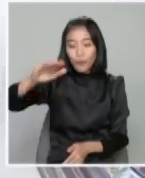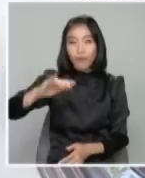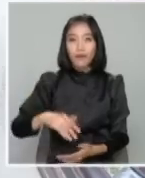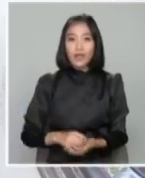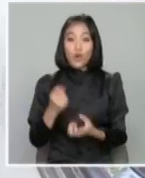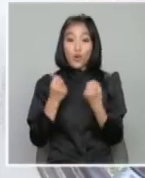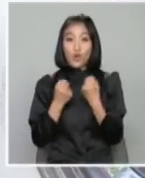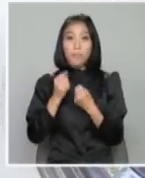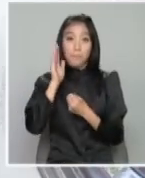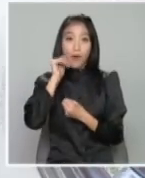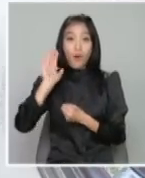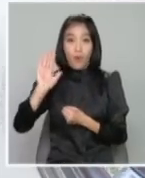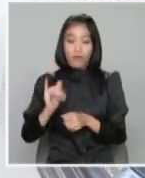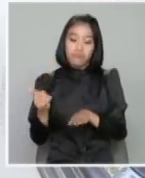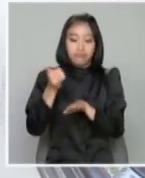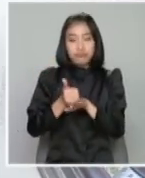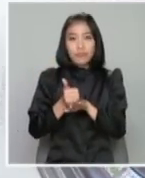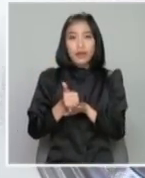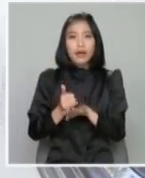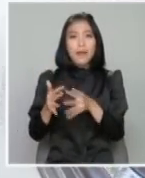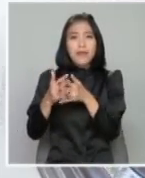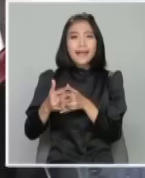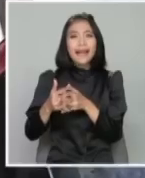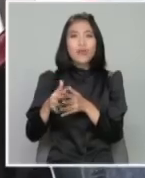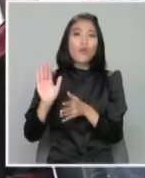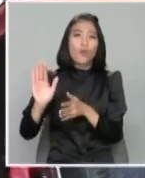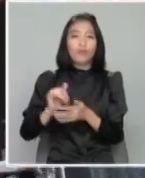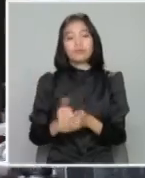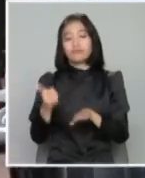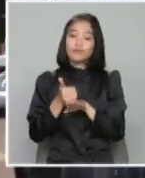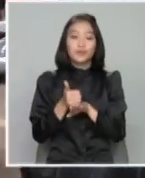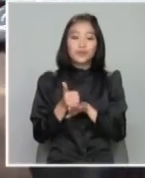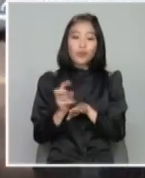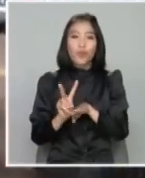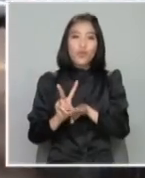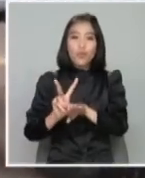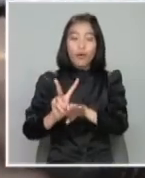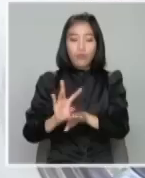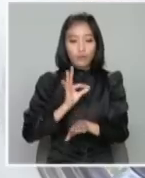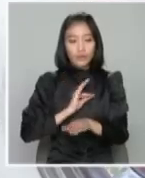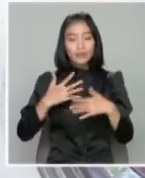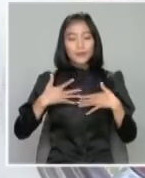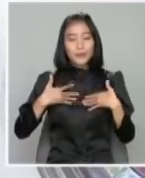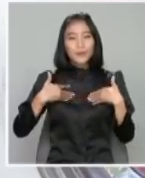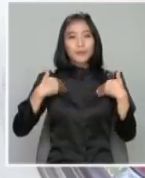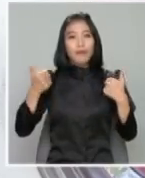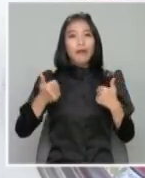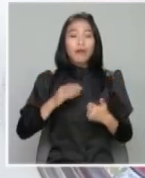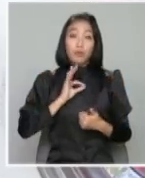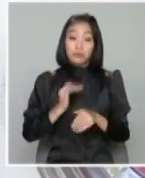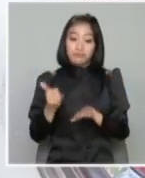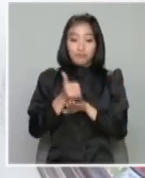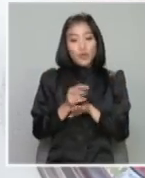ะครับพ่อมีรถอเมริกันเราก็จะวิ่งเล่นโตขึ้นมาอยู่ในรถอเมริกันพี่เกียรติว่ามันมีความสุขตรงที่ว่าได้ไปกับเขาแล้ว